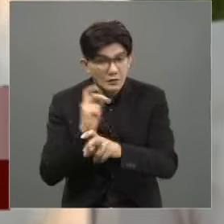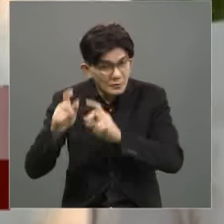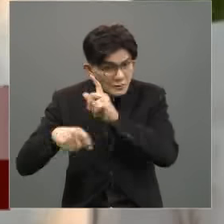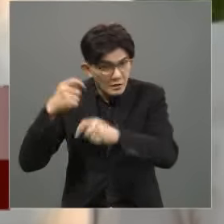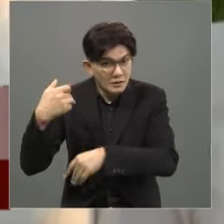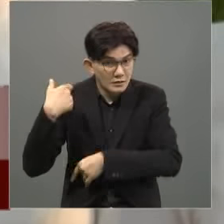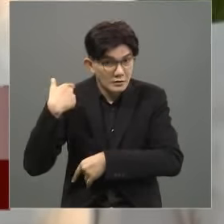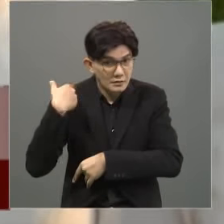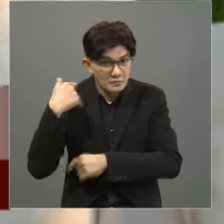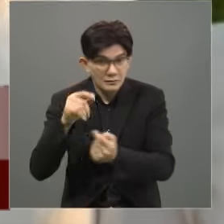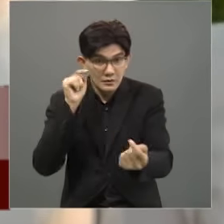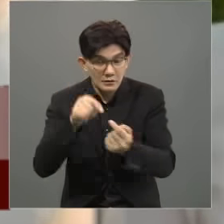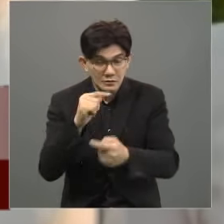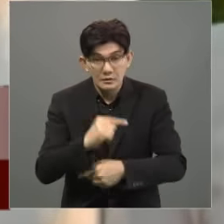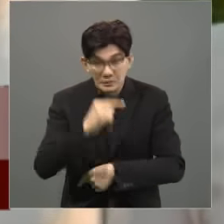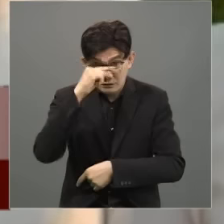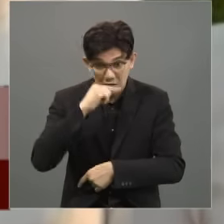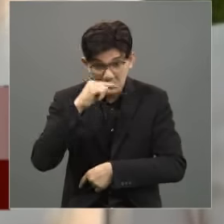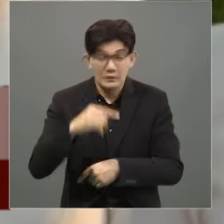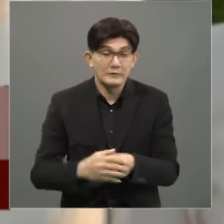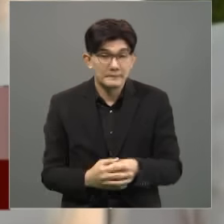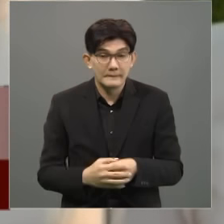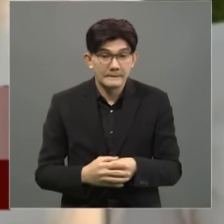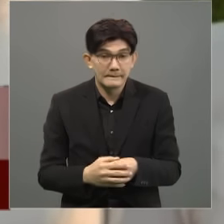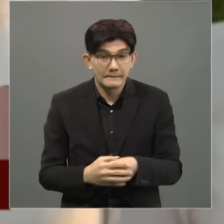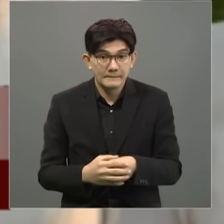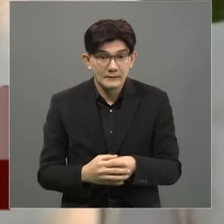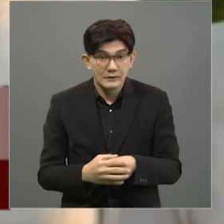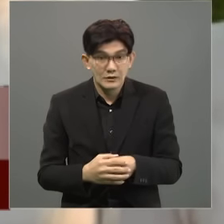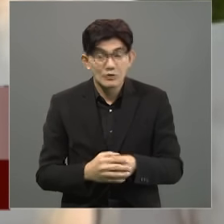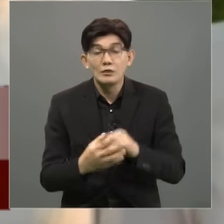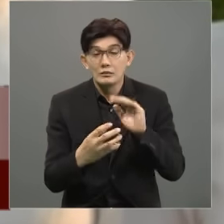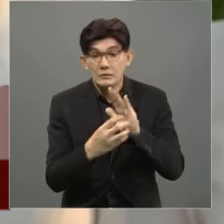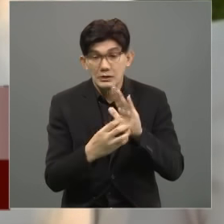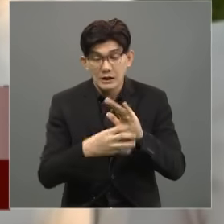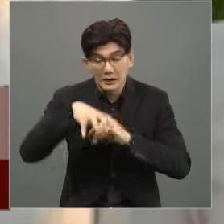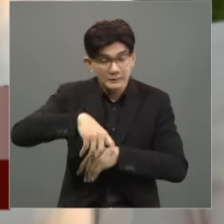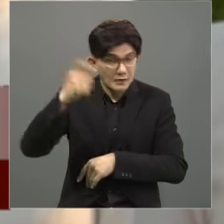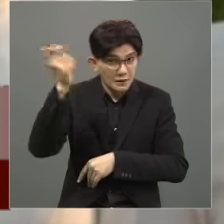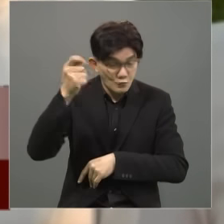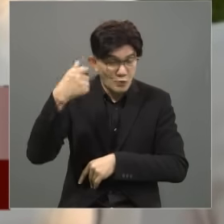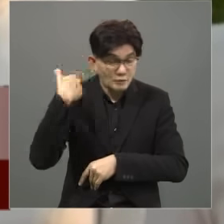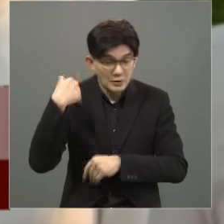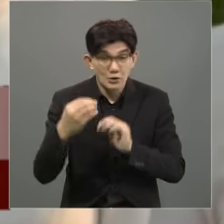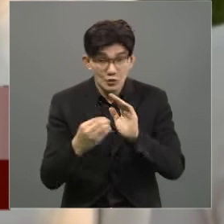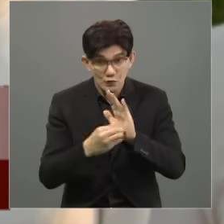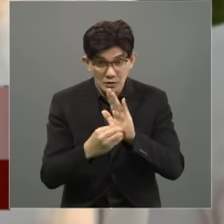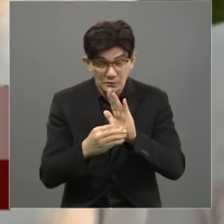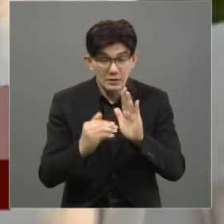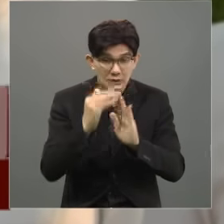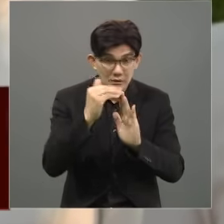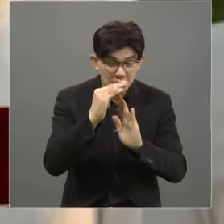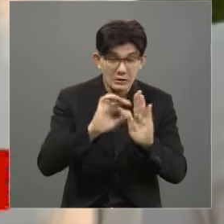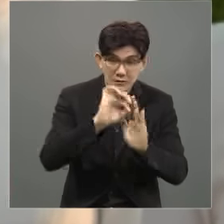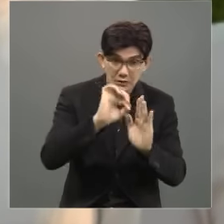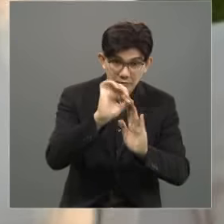ตุมาที่ประเทศไทยแล้วก็ในภาคกลางเอาไว้ที่สนามหลวงแล้วทางภาคเหนือเอาไว้ที่จังหวัด